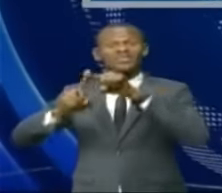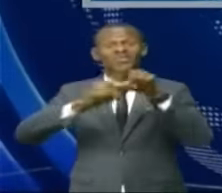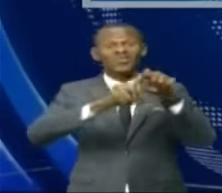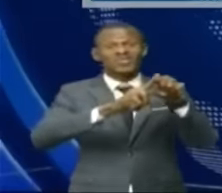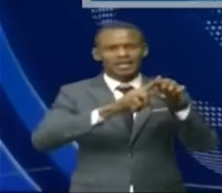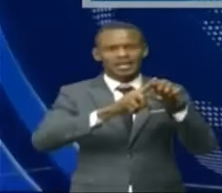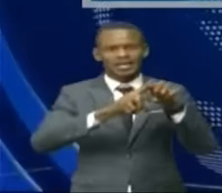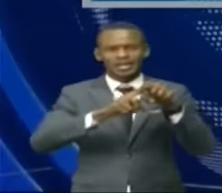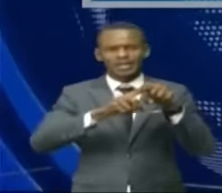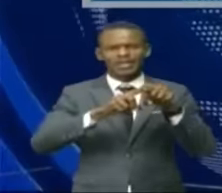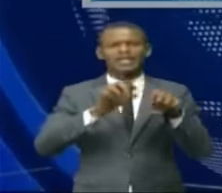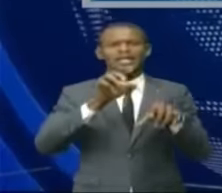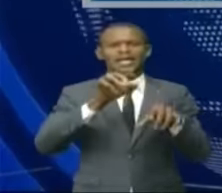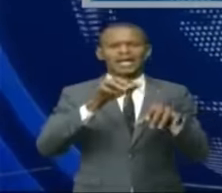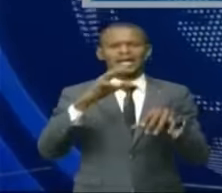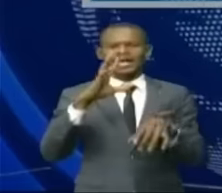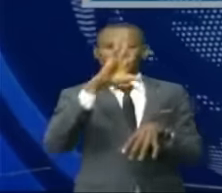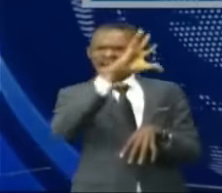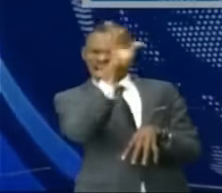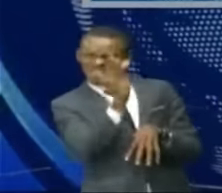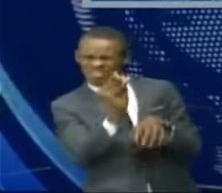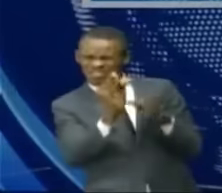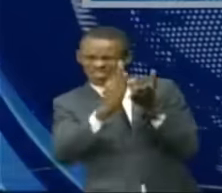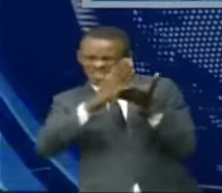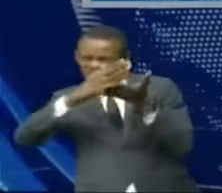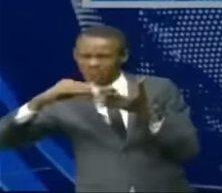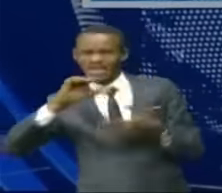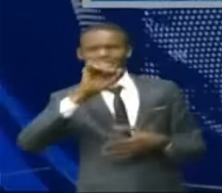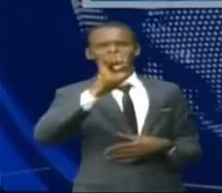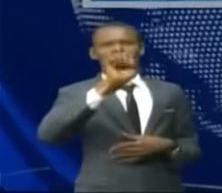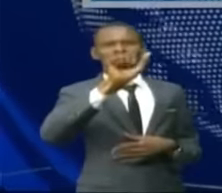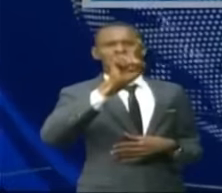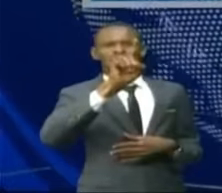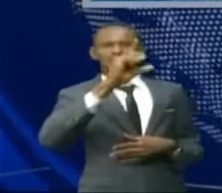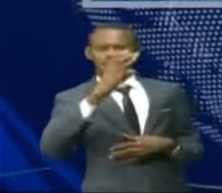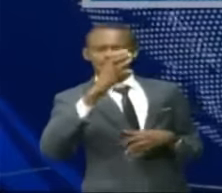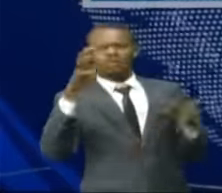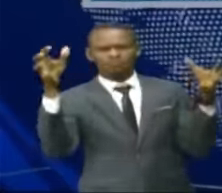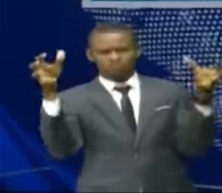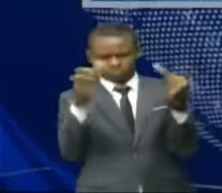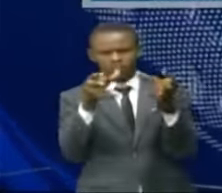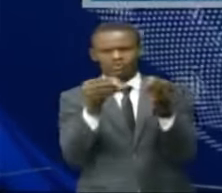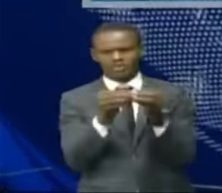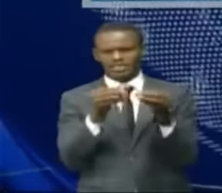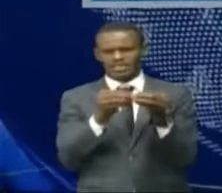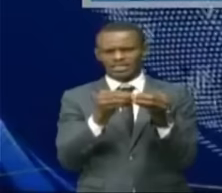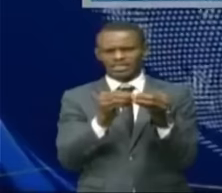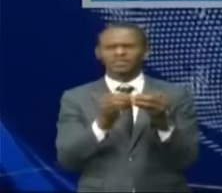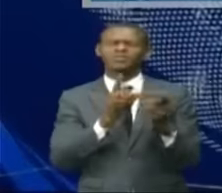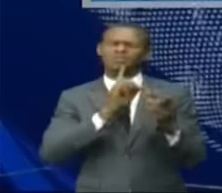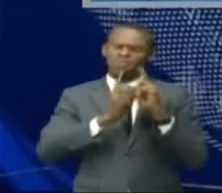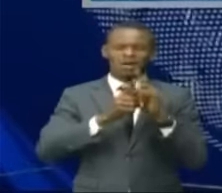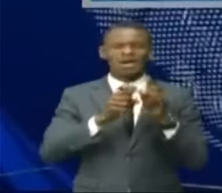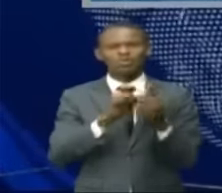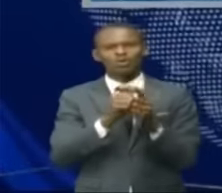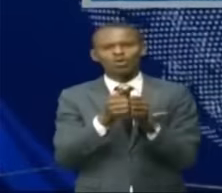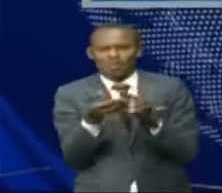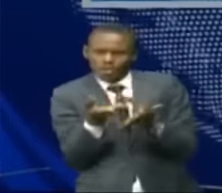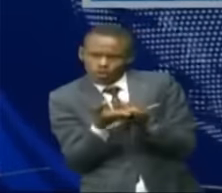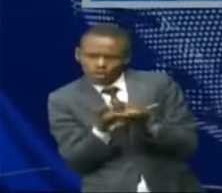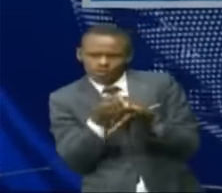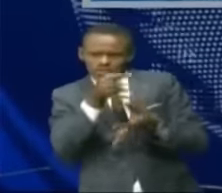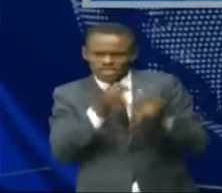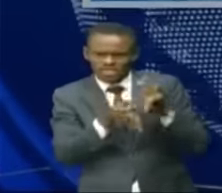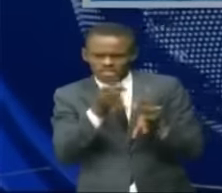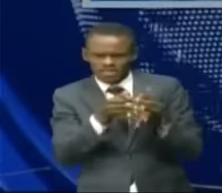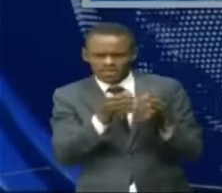pays contributeurs et le chronogramme du déploiement de la Sami Diarsi dans le mandat. Les instruments juridiques et opérationnel avait déjà